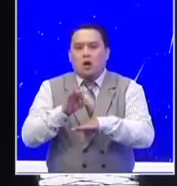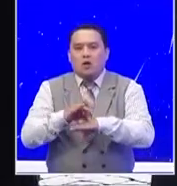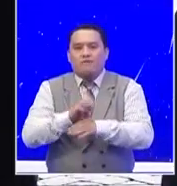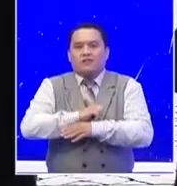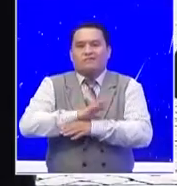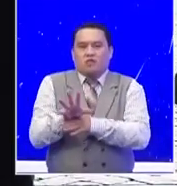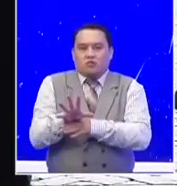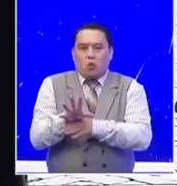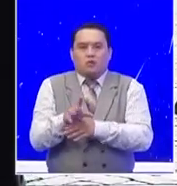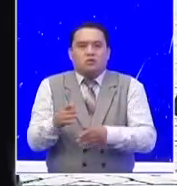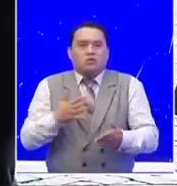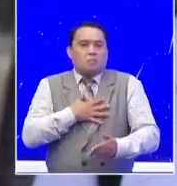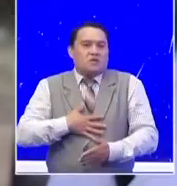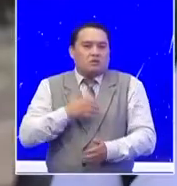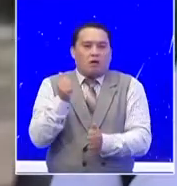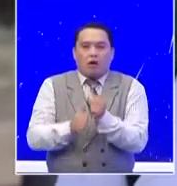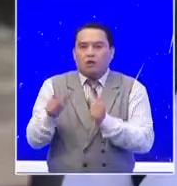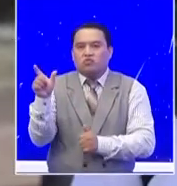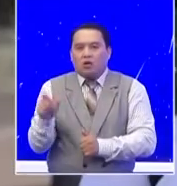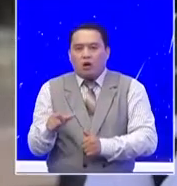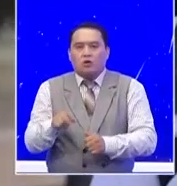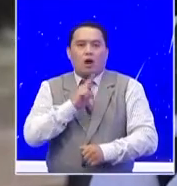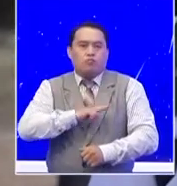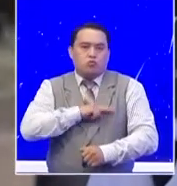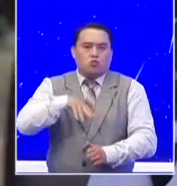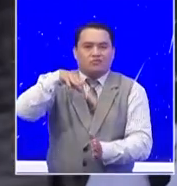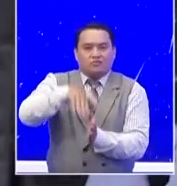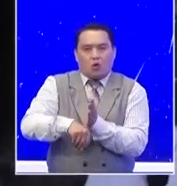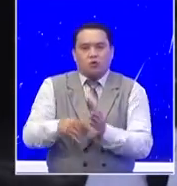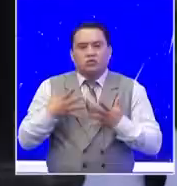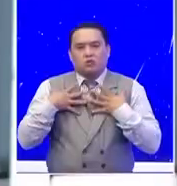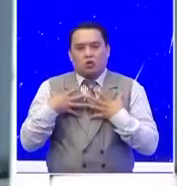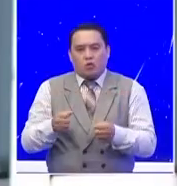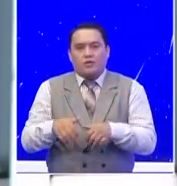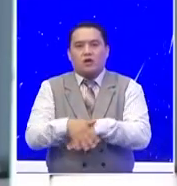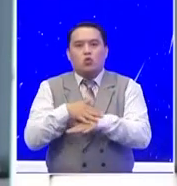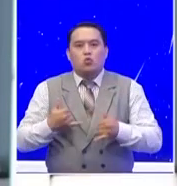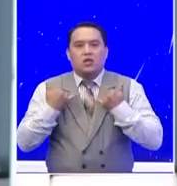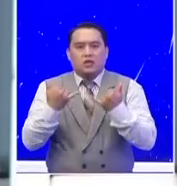с больными коронавирусом, переживал за каждого, работал, отдавая всего себя ради здоровья граждан.